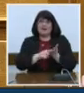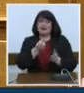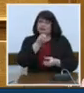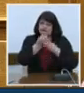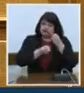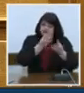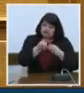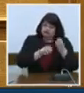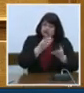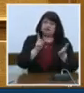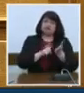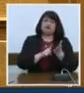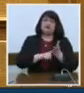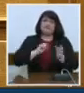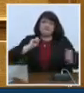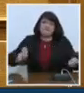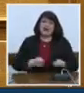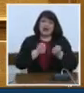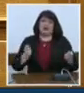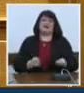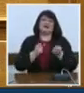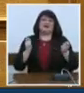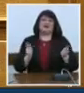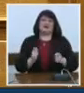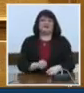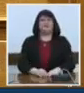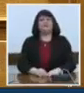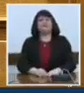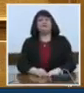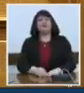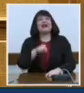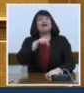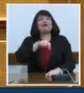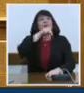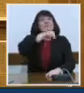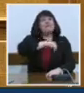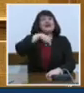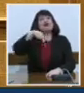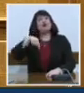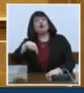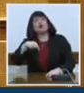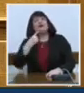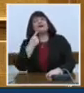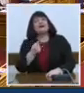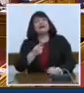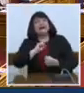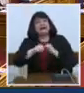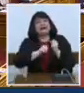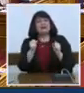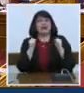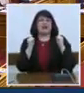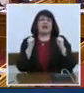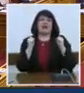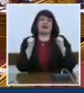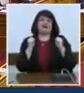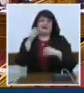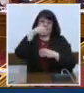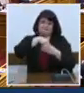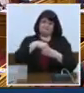την αδράνεια. Το MeToo είναι στον πυρήνα του ένα κίνημα υγιές.